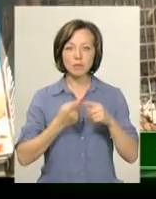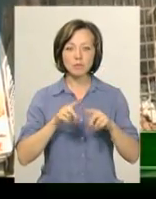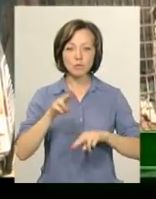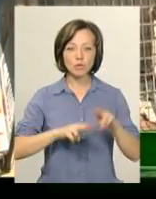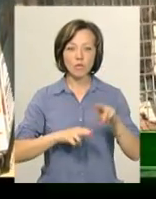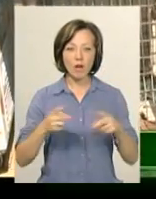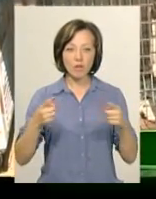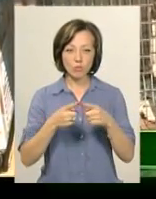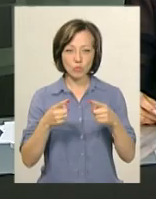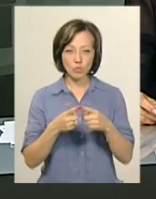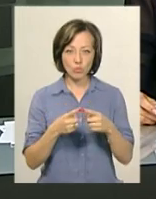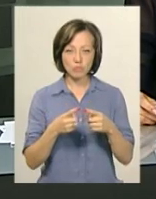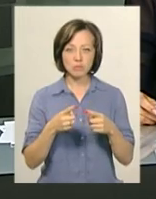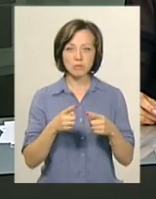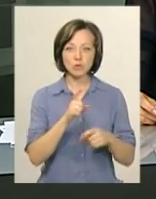Сергія Пальохіна.